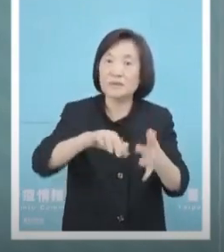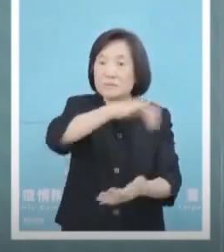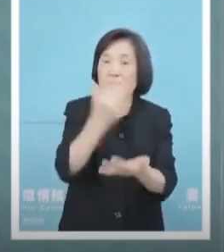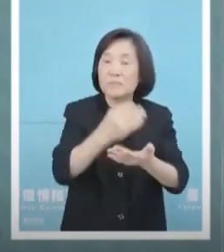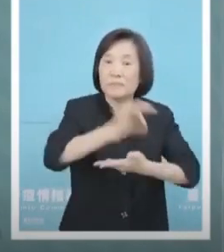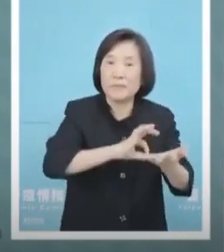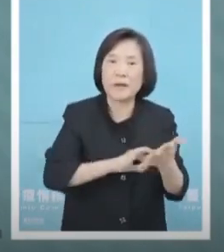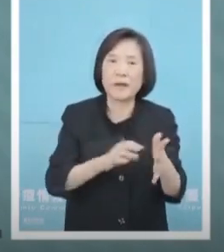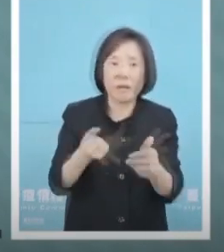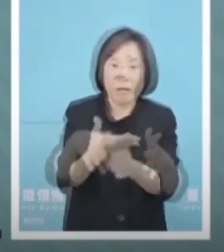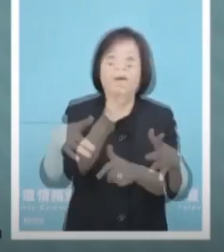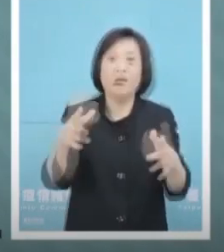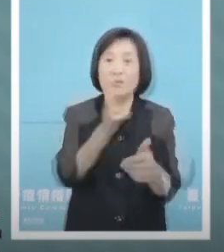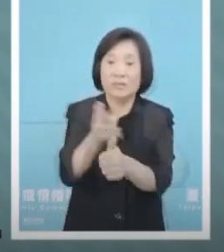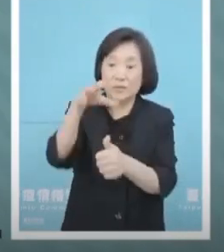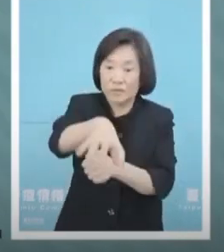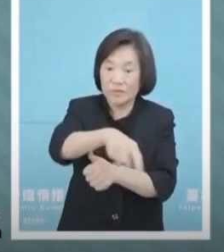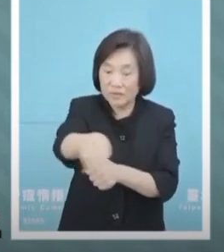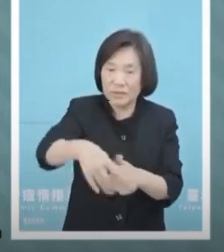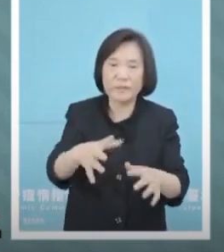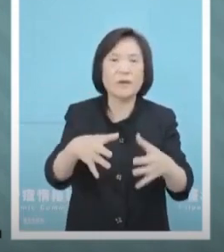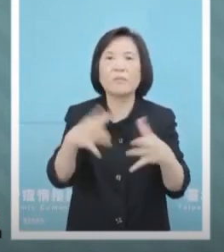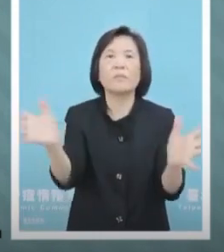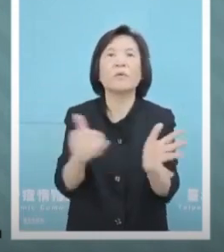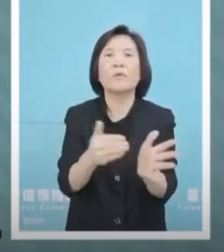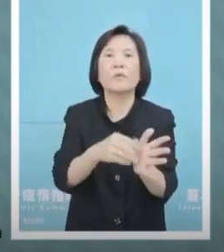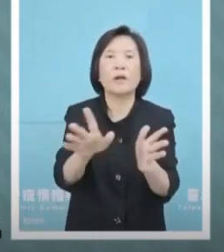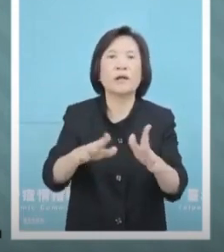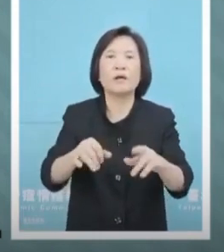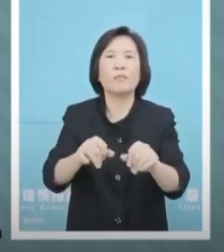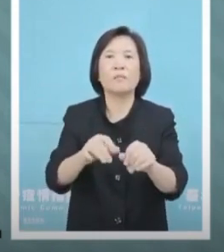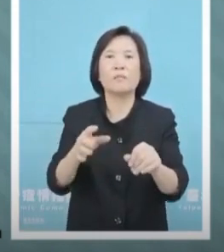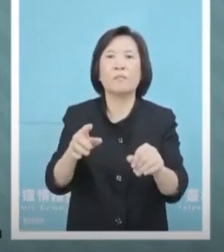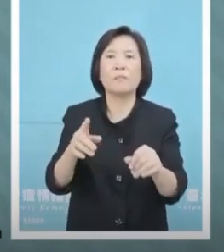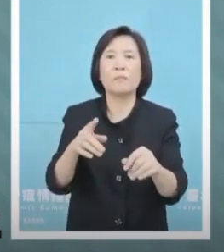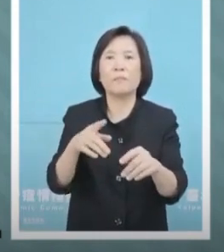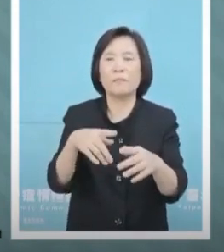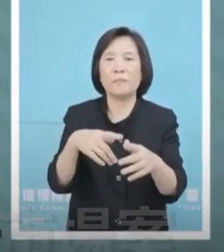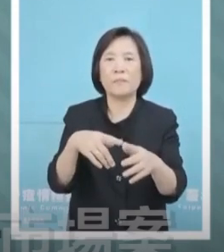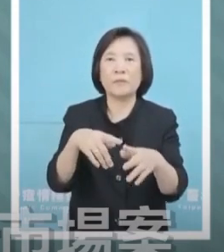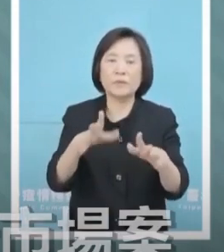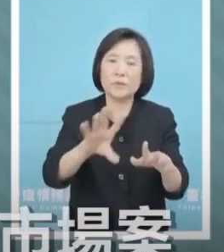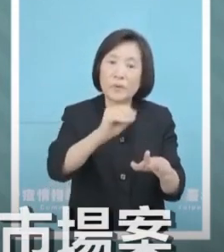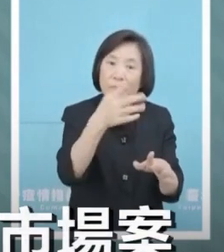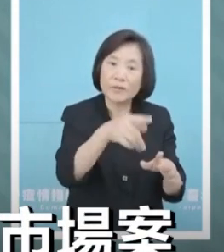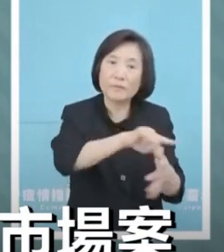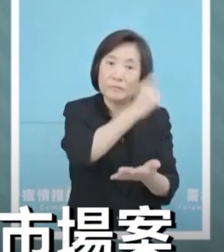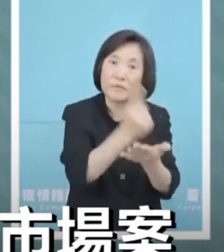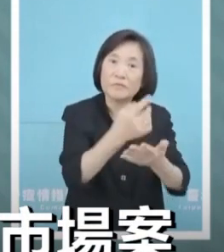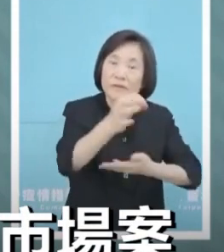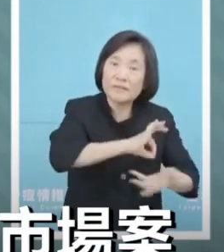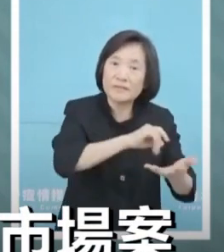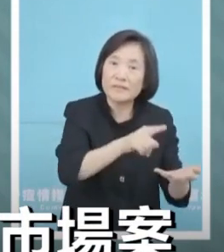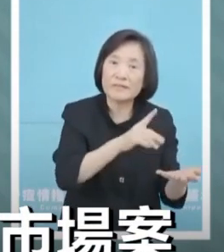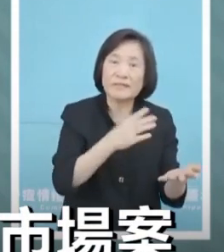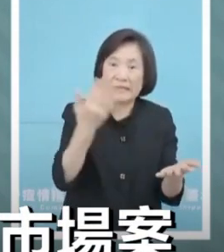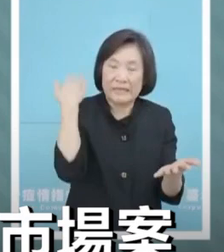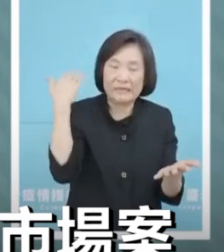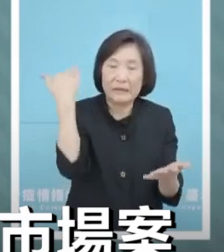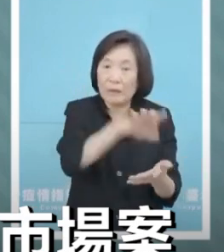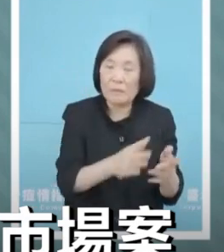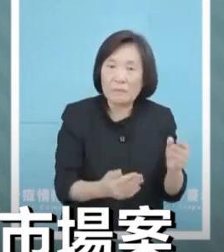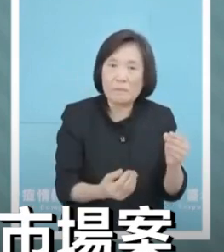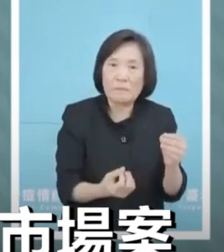染危机已经解除？ 这个万华地区这个批发市场这个案子哈，虽然当时出现的